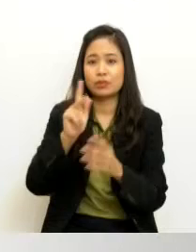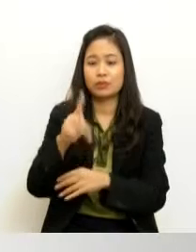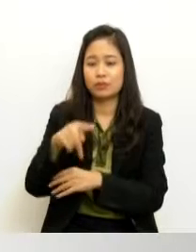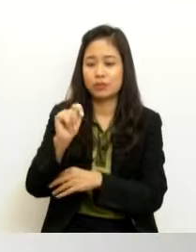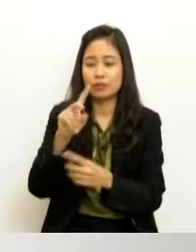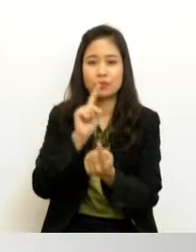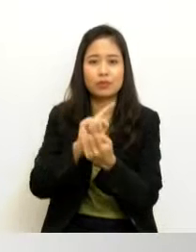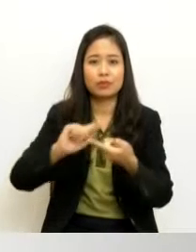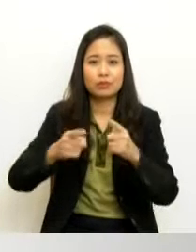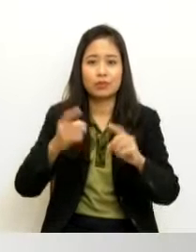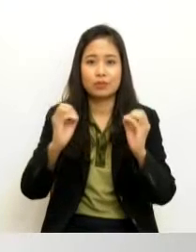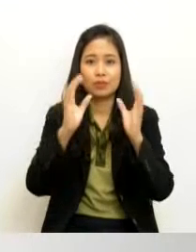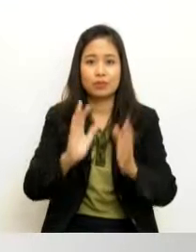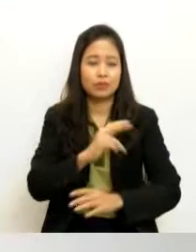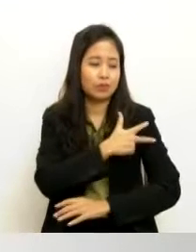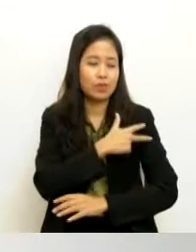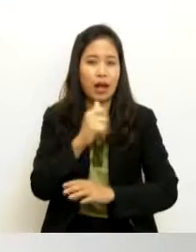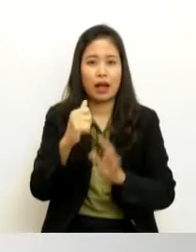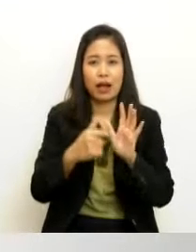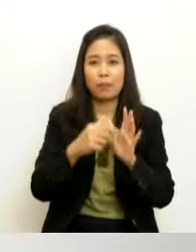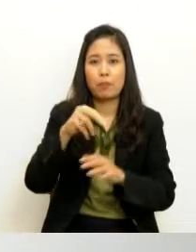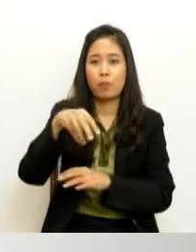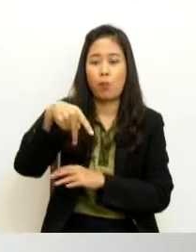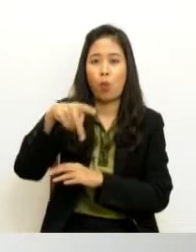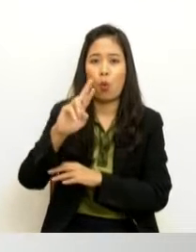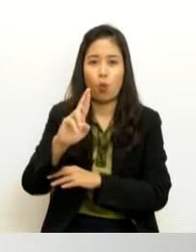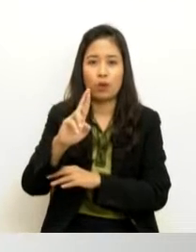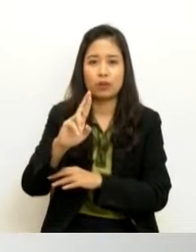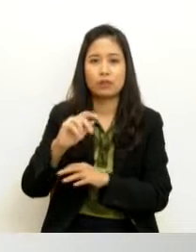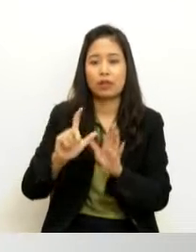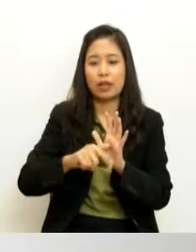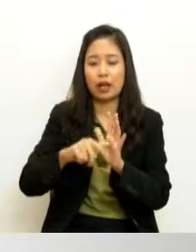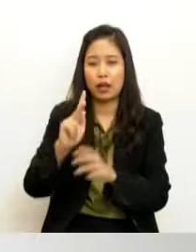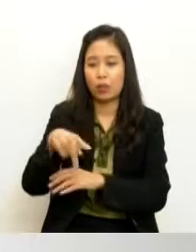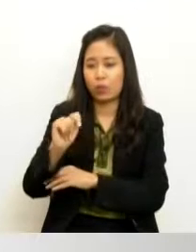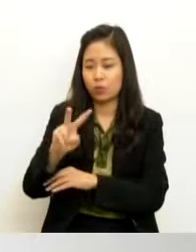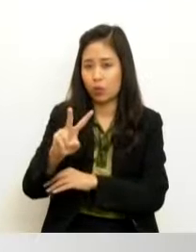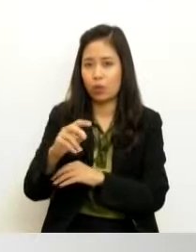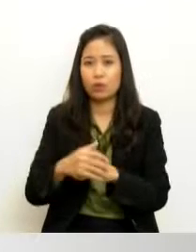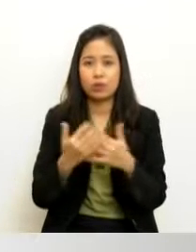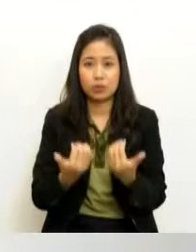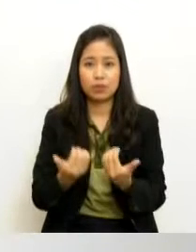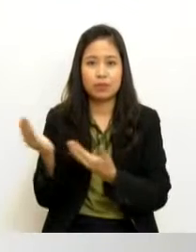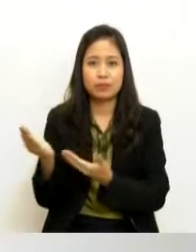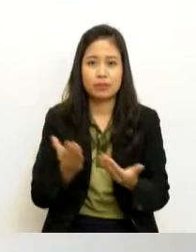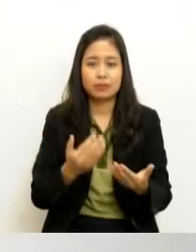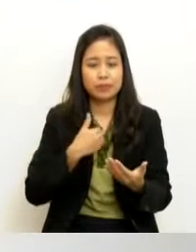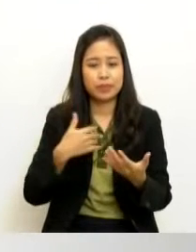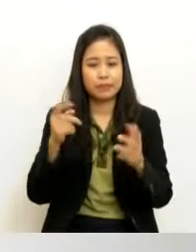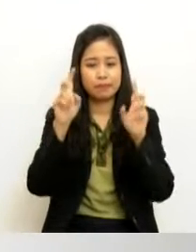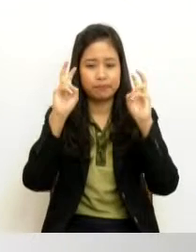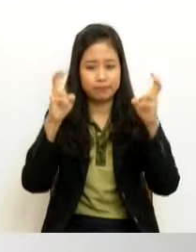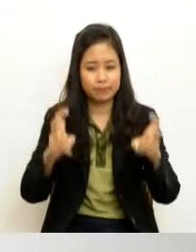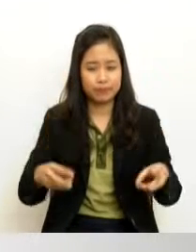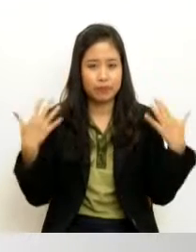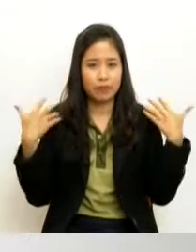ครูโดยท่านดร.อำพรพีนาสาเลขาธิการคณะกรรมการการศึกษาขั้นพื้นฐานวันนี้ท่านมีประเด็นข้อราชการต่างๆที่จะมาแ